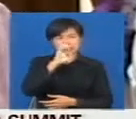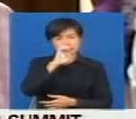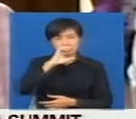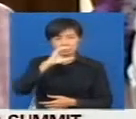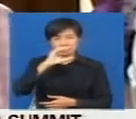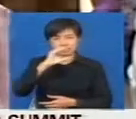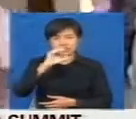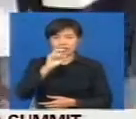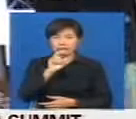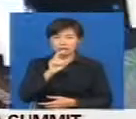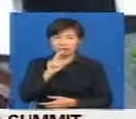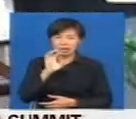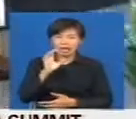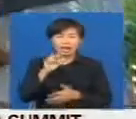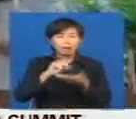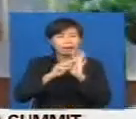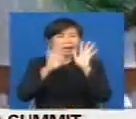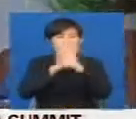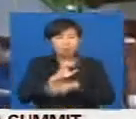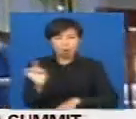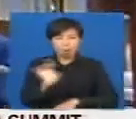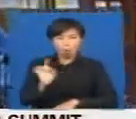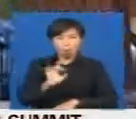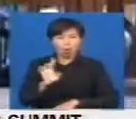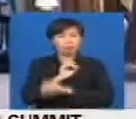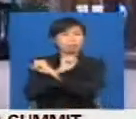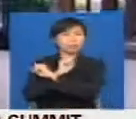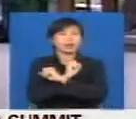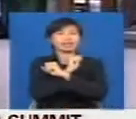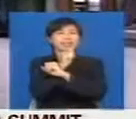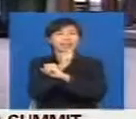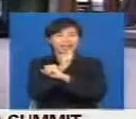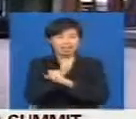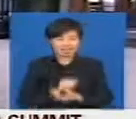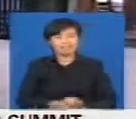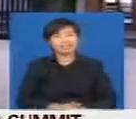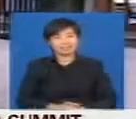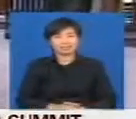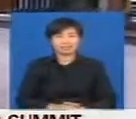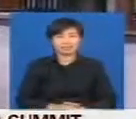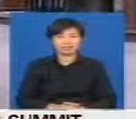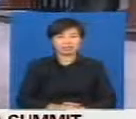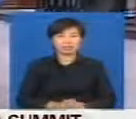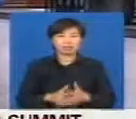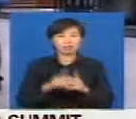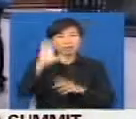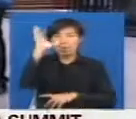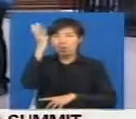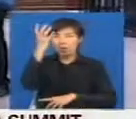secure อยู่รอดปลอดภัยนะฮะจบด้วยความว่าเวิร์ดเนี่ยจะ secure ยังไงนะ